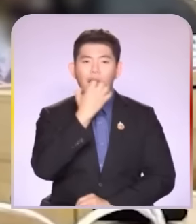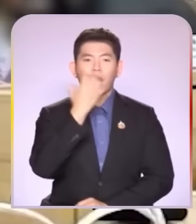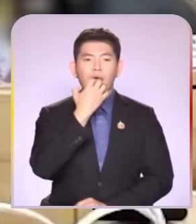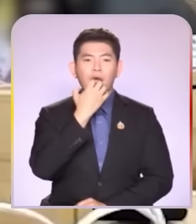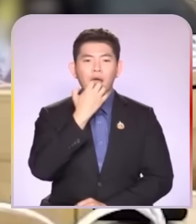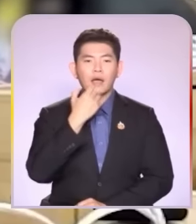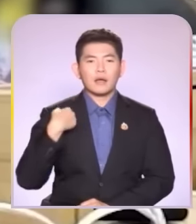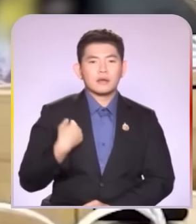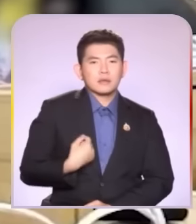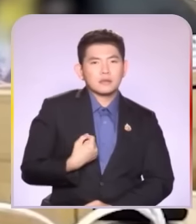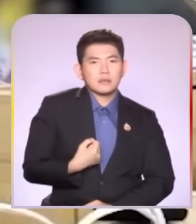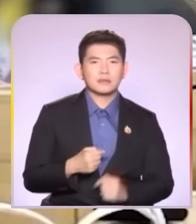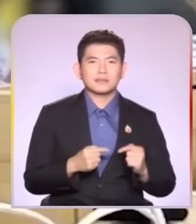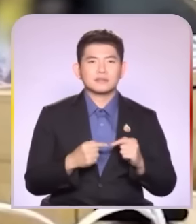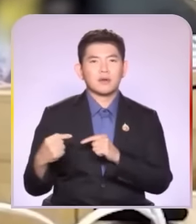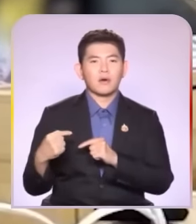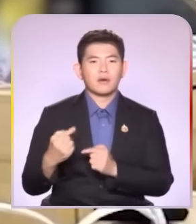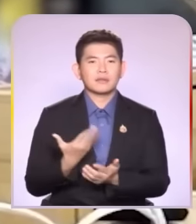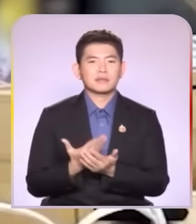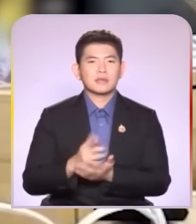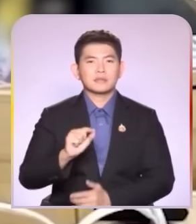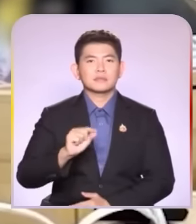ย้อนไปต่อในนิสลา